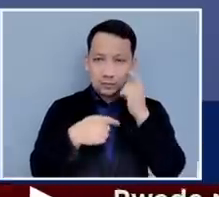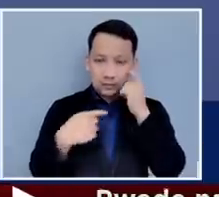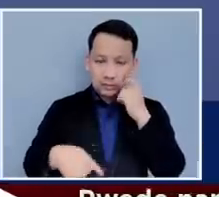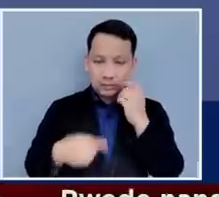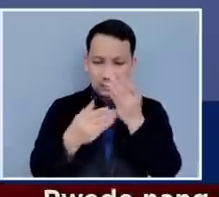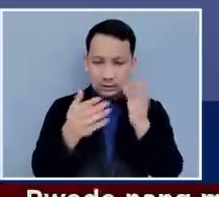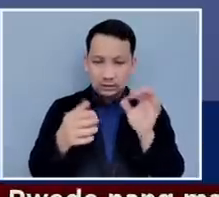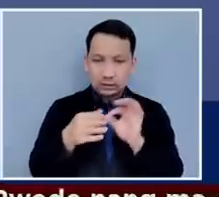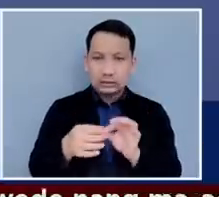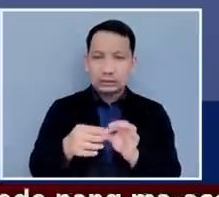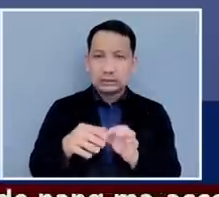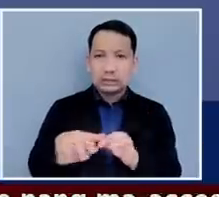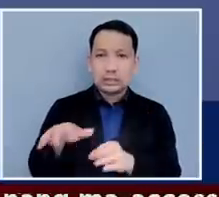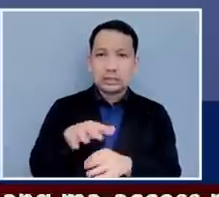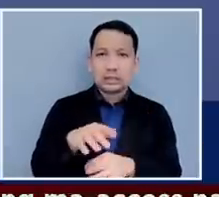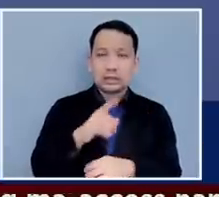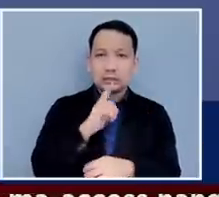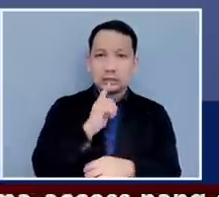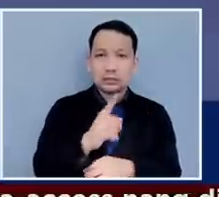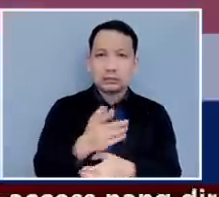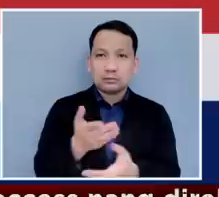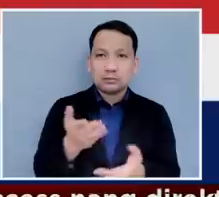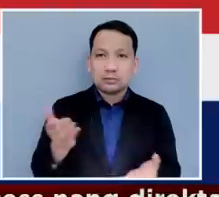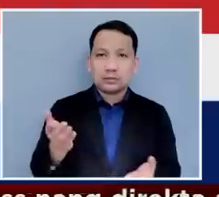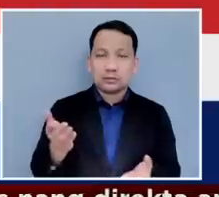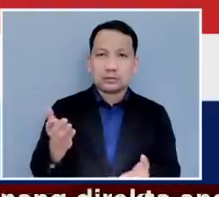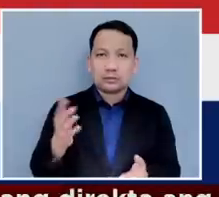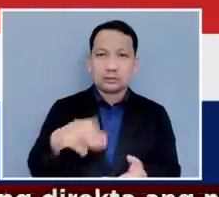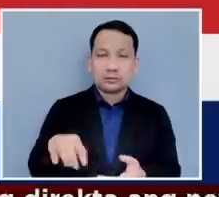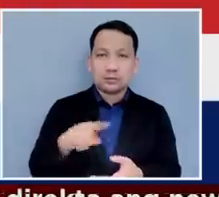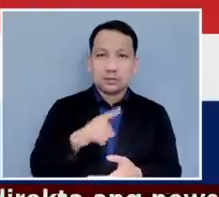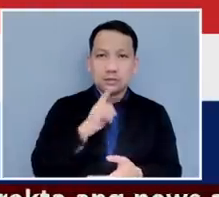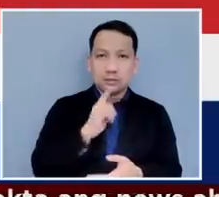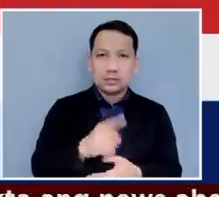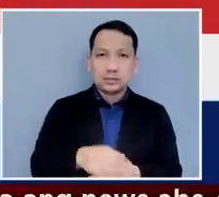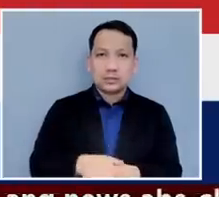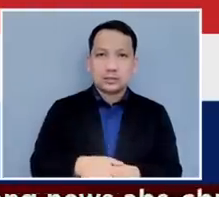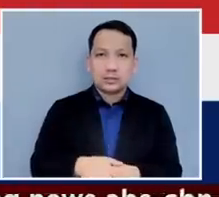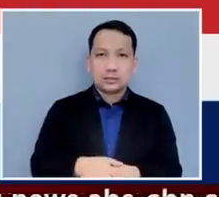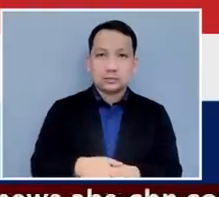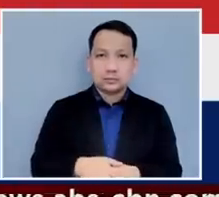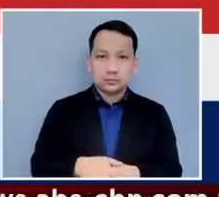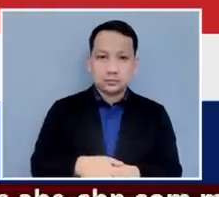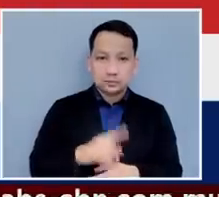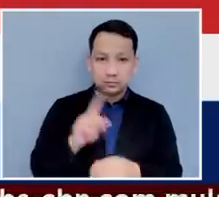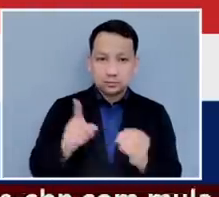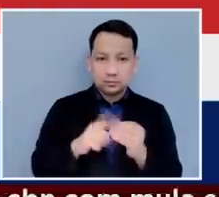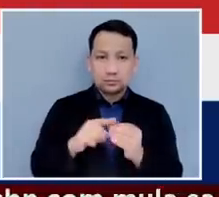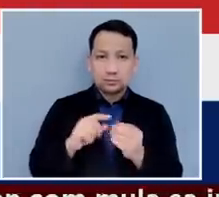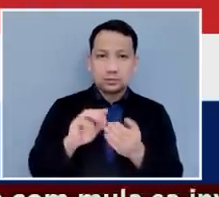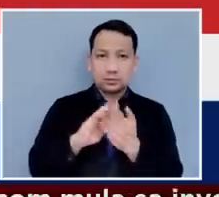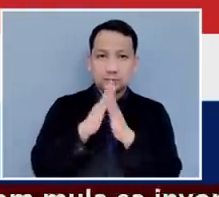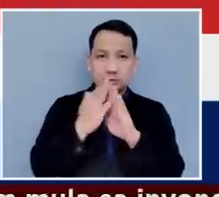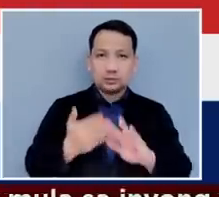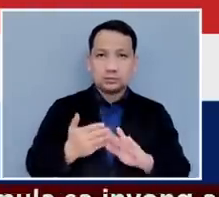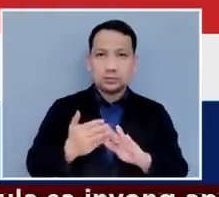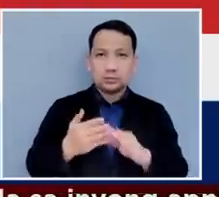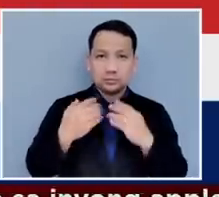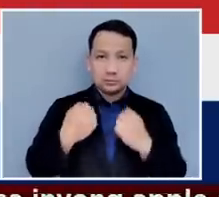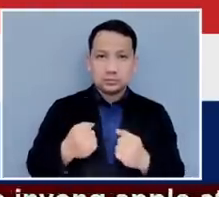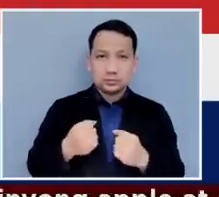Foreign Affairs na nagkaroon naman ng tensyon at nalalagay sa alanganin ang kapayapaan at katatagan sa